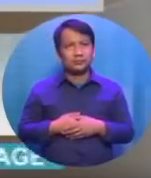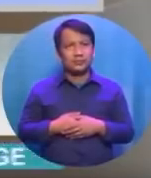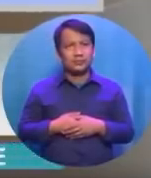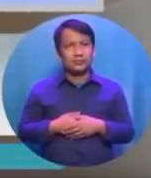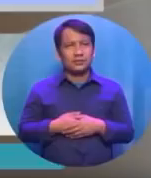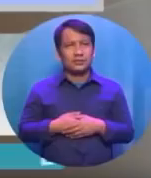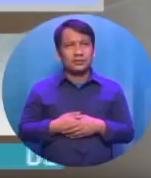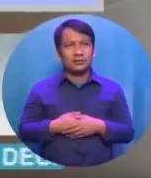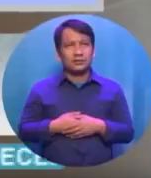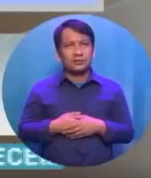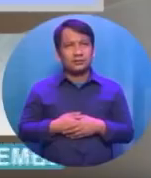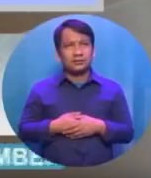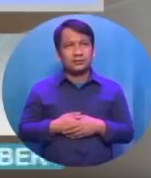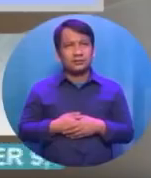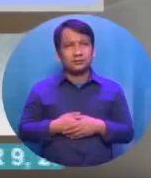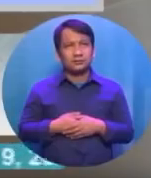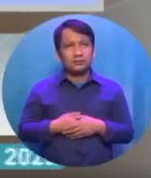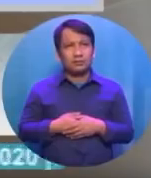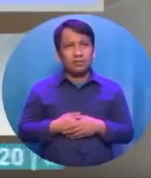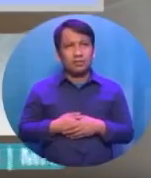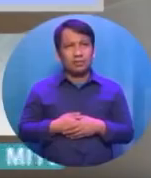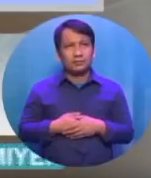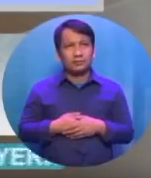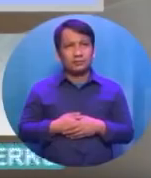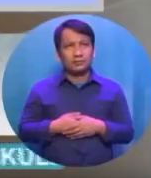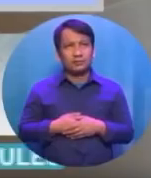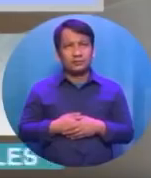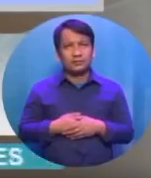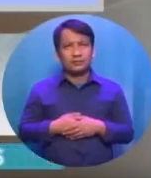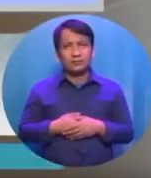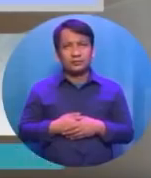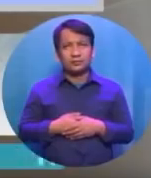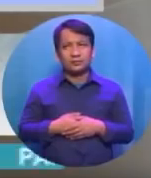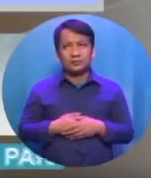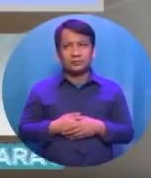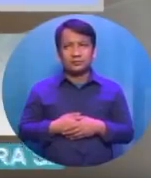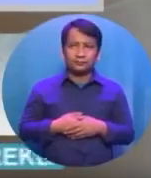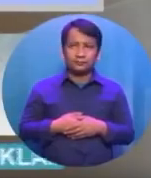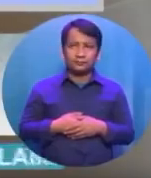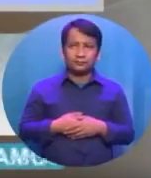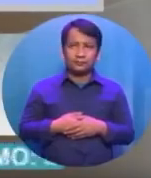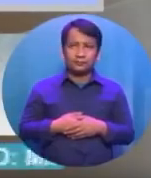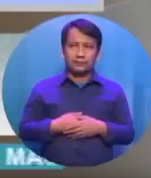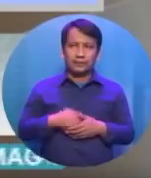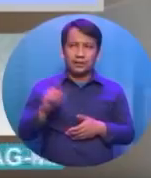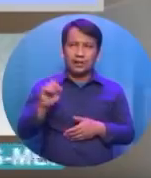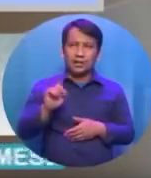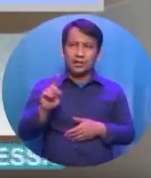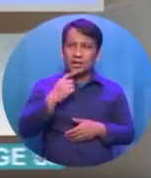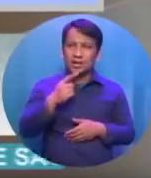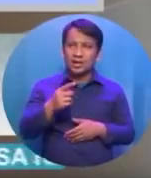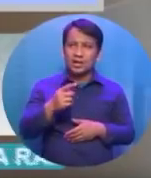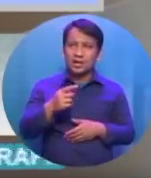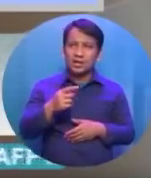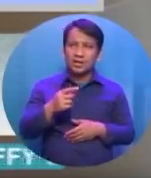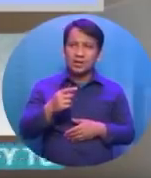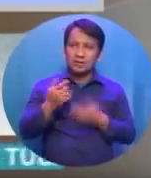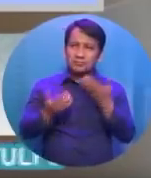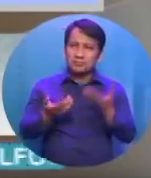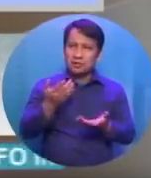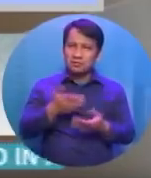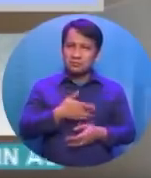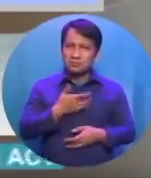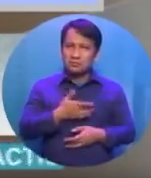Now, Mary Lynn. Yes po. Ulitin kong tanong ko. Anong maging reaction mo kung